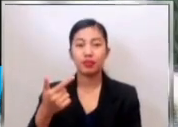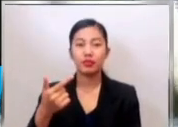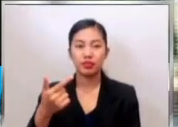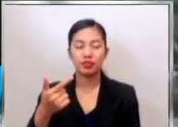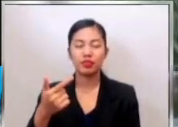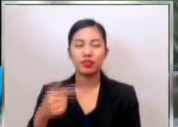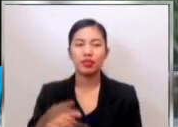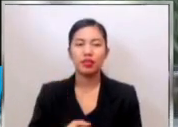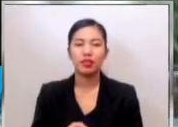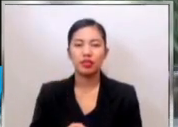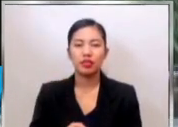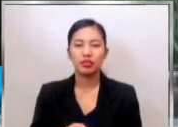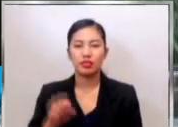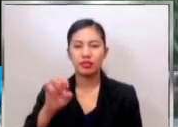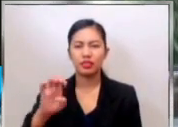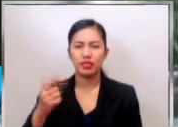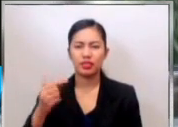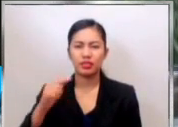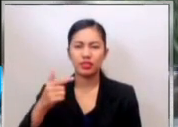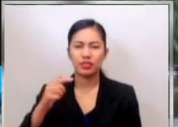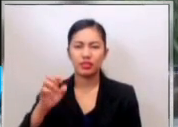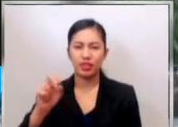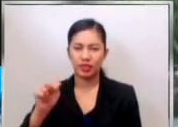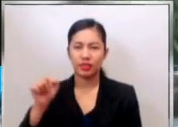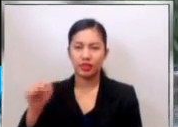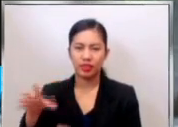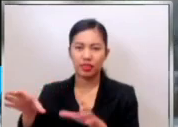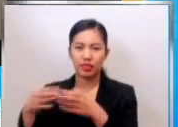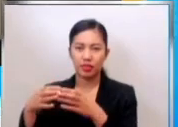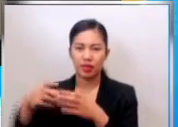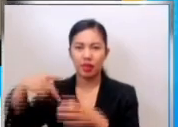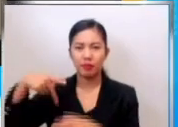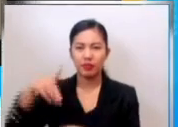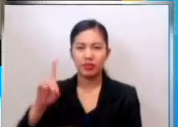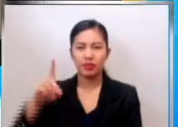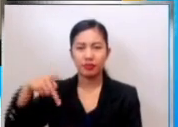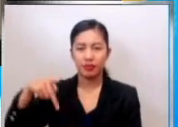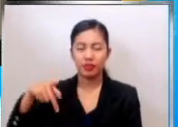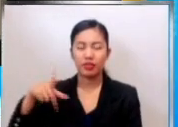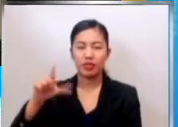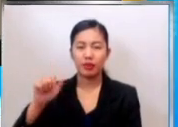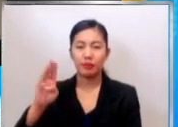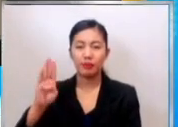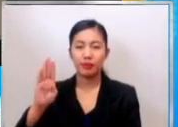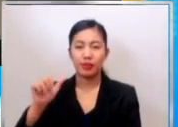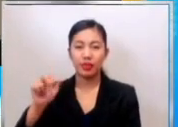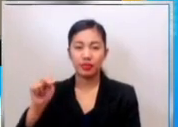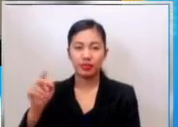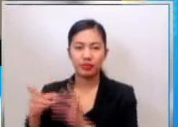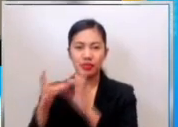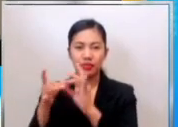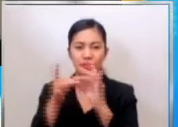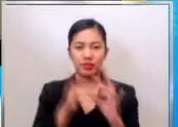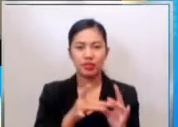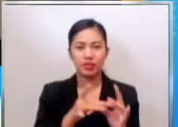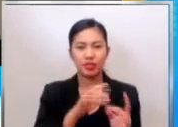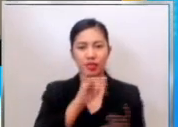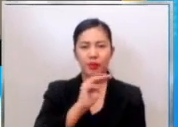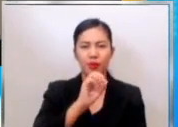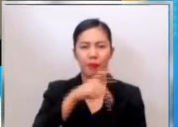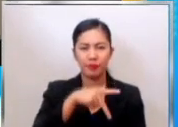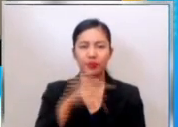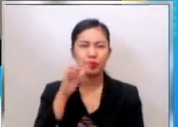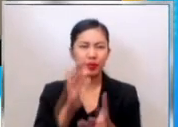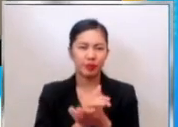at Presidente rin ng Transco o National Transmission Corporation. Incorporator daw ng IMOP ang asawa nito at ang kanyang fraternity